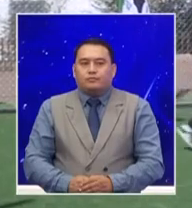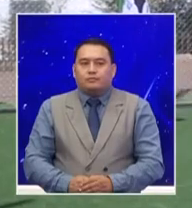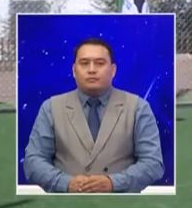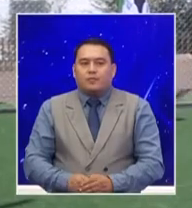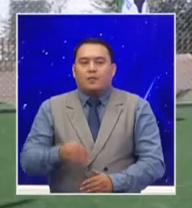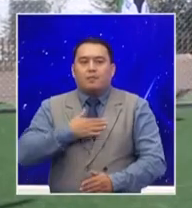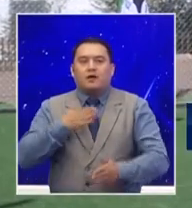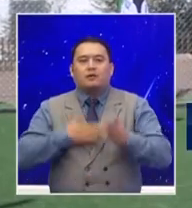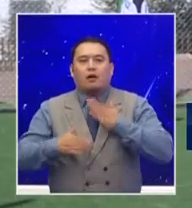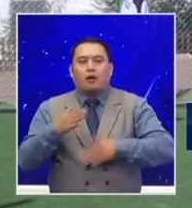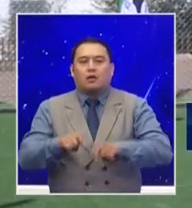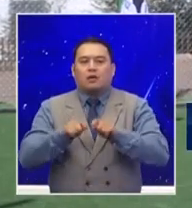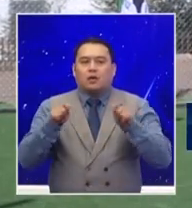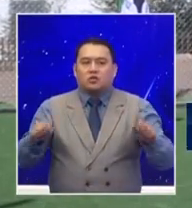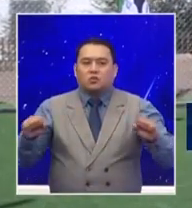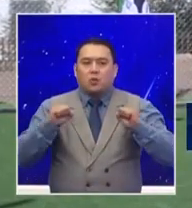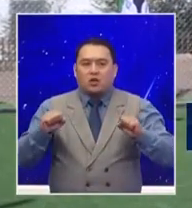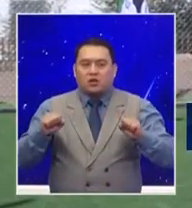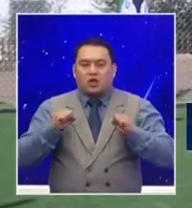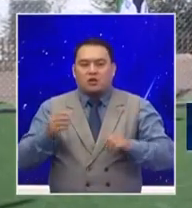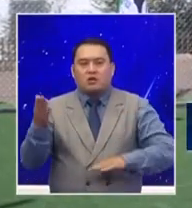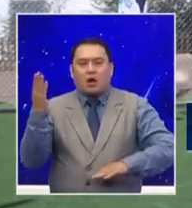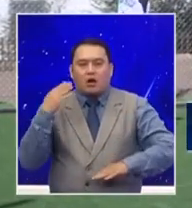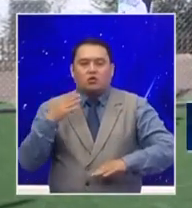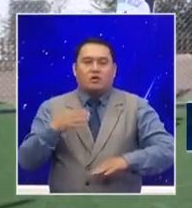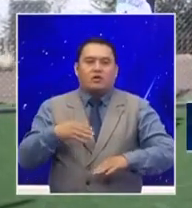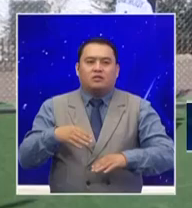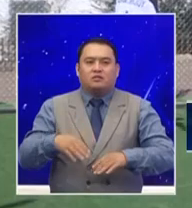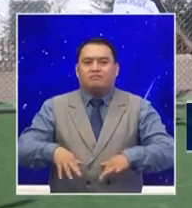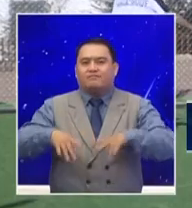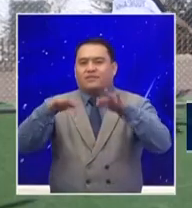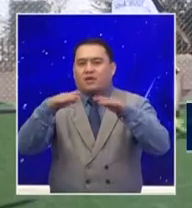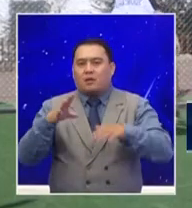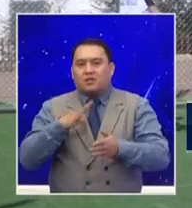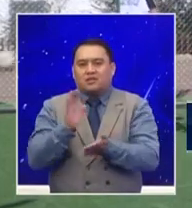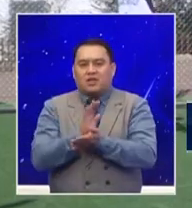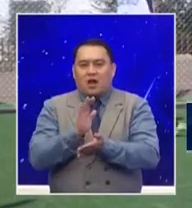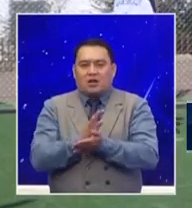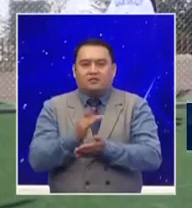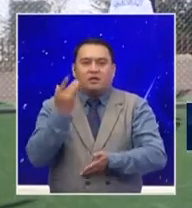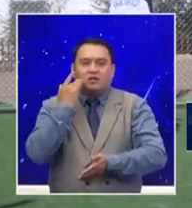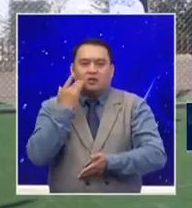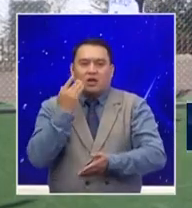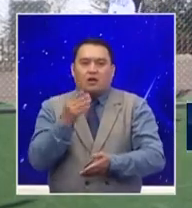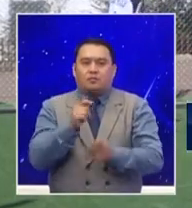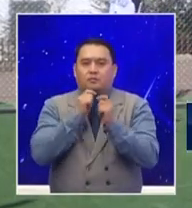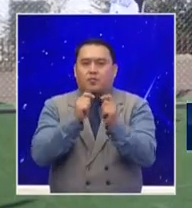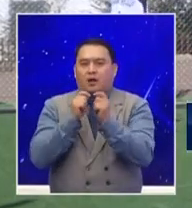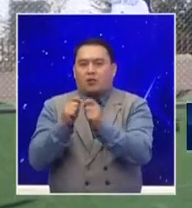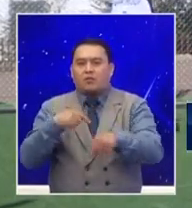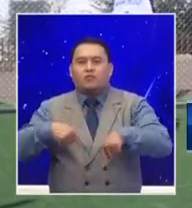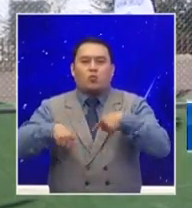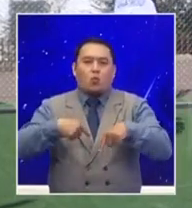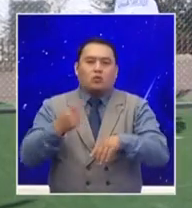Мы очень рады открытию спортивной площадки. Раньше играли буквально в пыли и грязи. Но, несмотря на это, всегда получали призовые места по